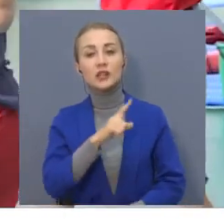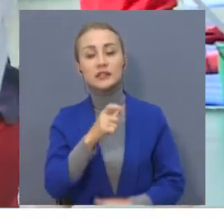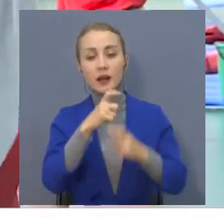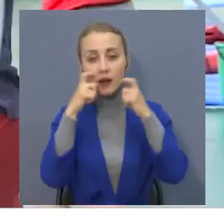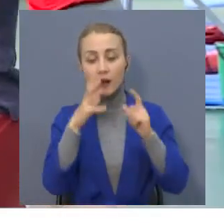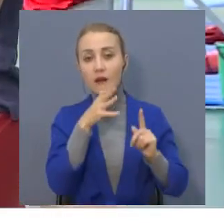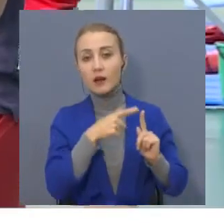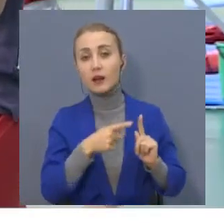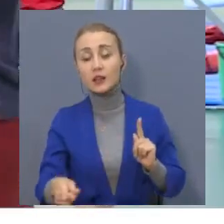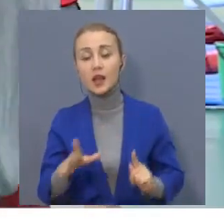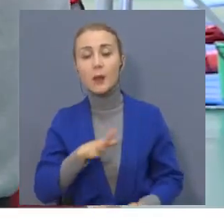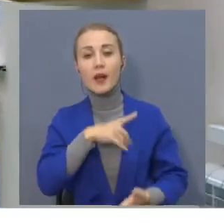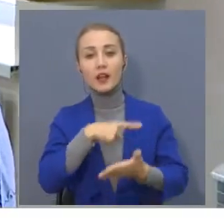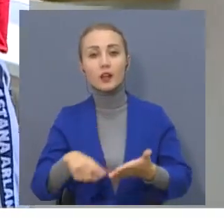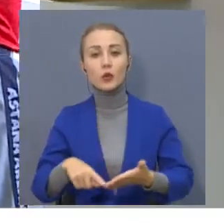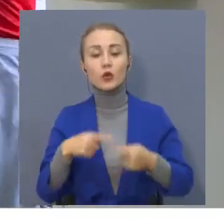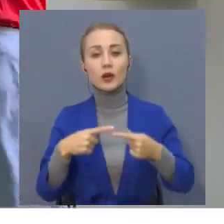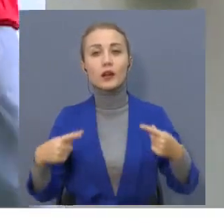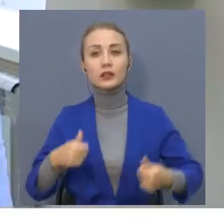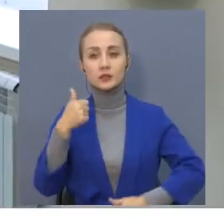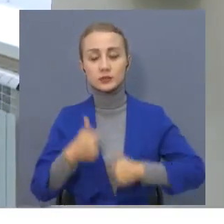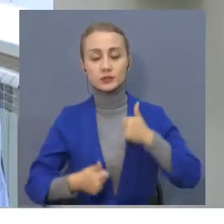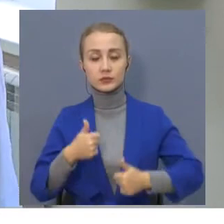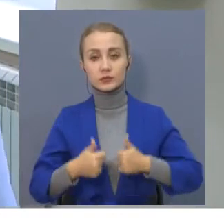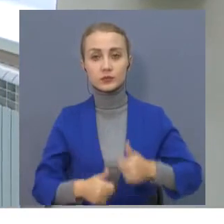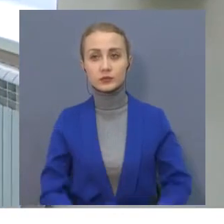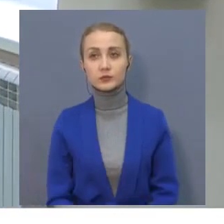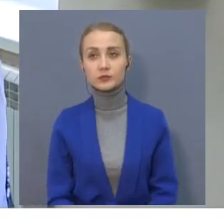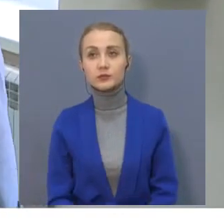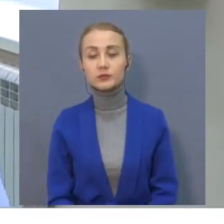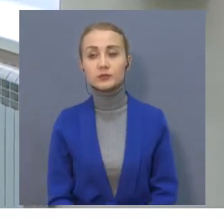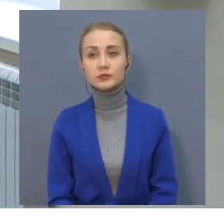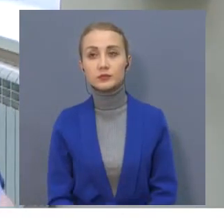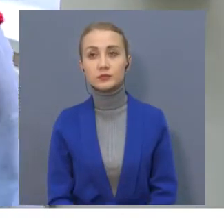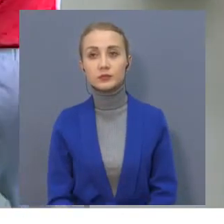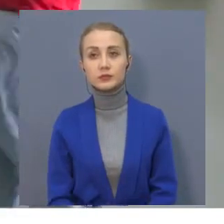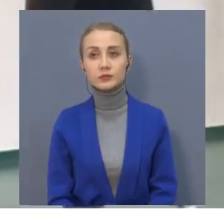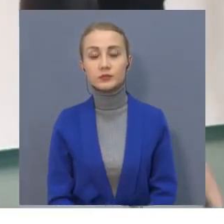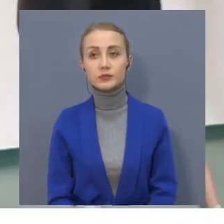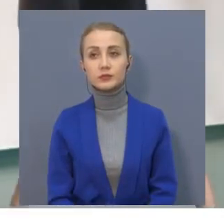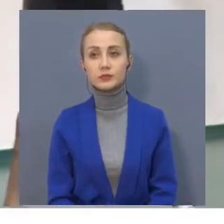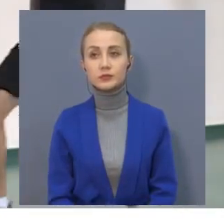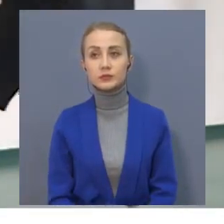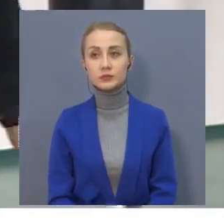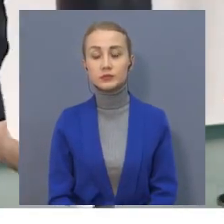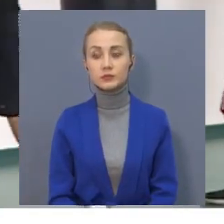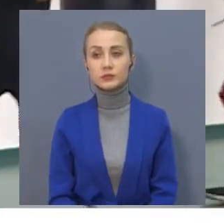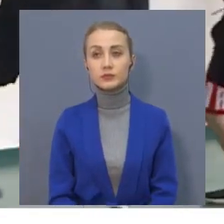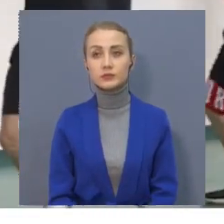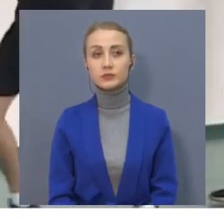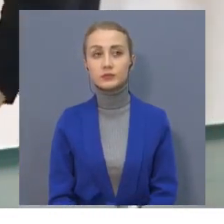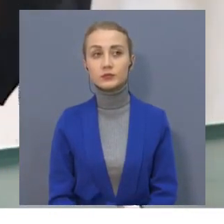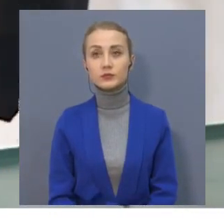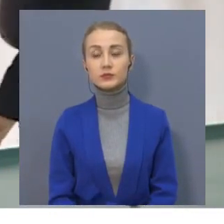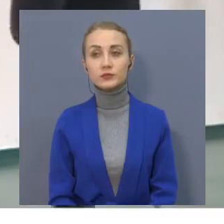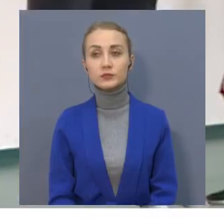Қазақстан Республикасының чемпионатына жерлес боксшылар сақадай сай әзір. Қалымбек Мұхамеджанов, Ермек Махметов, Алмас Садуақас, арнайы көкше ақпарат